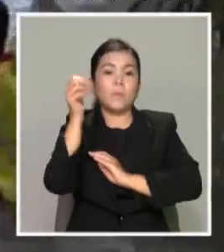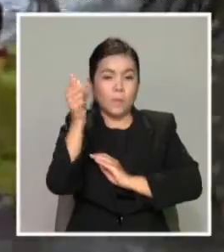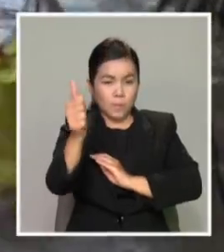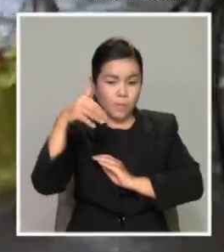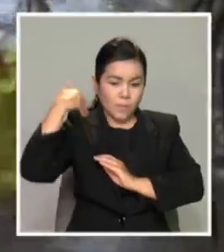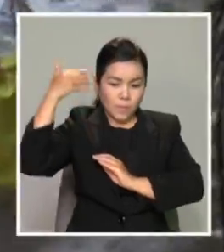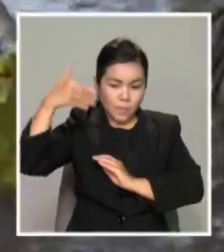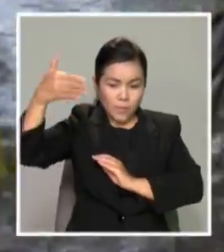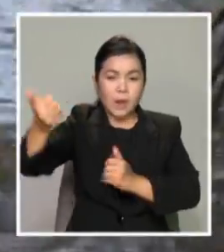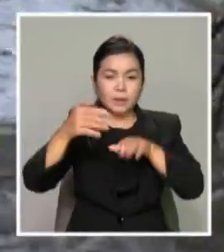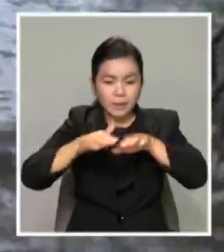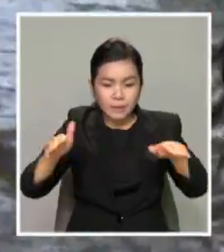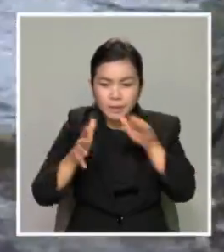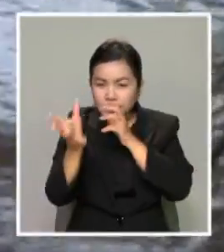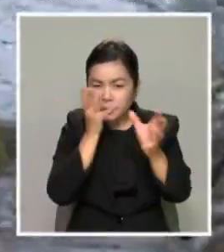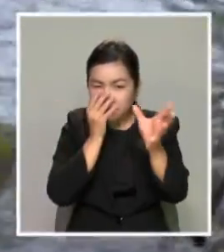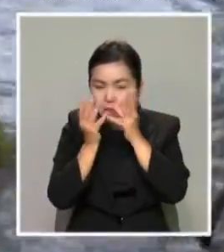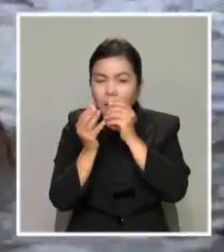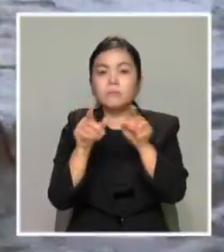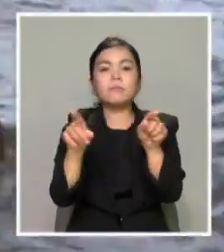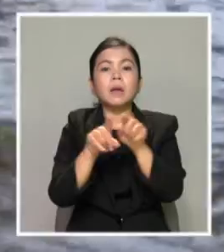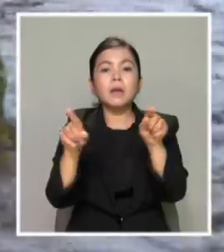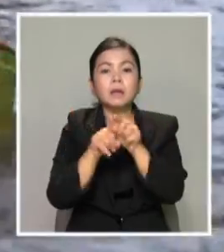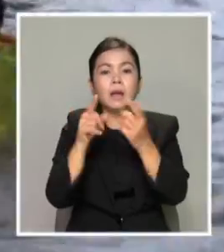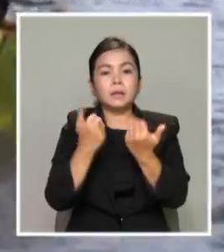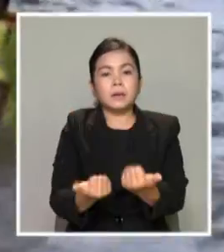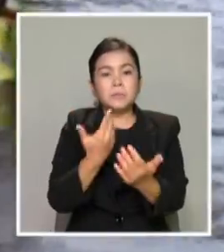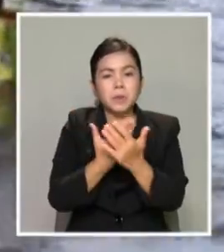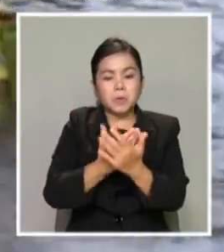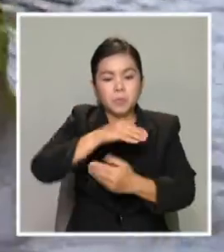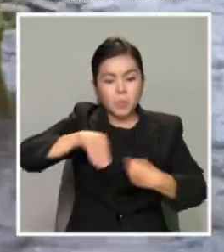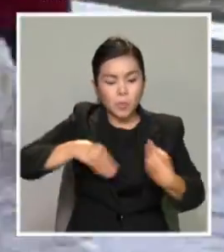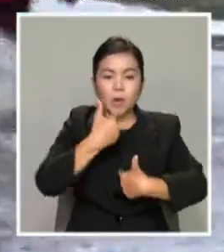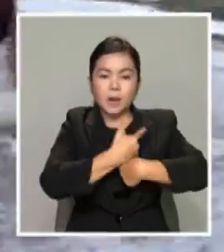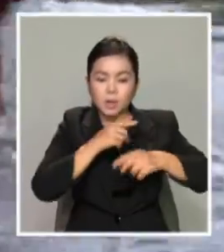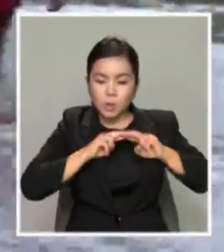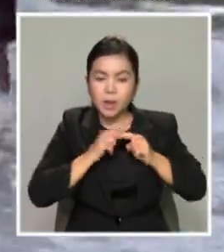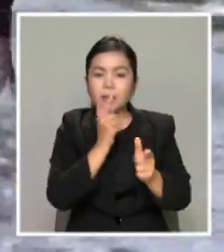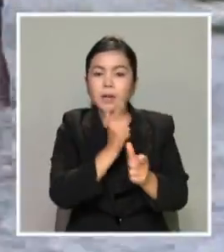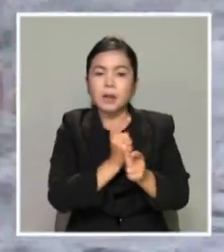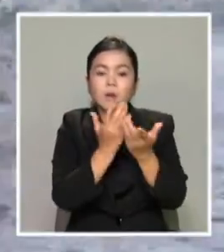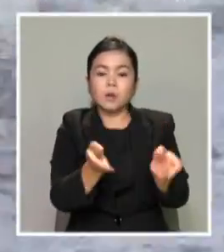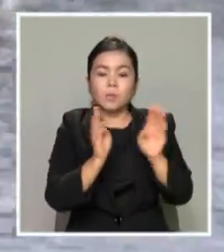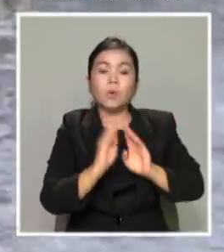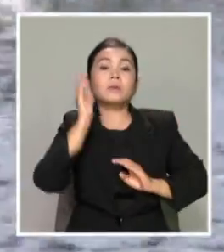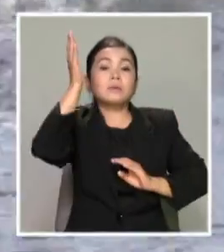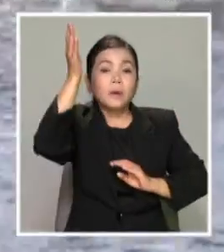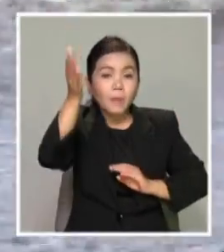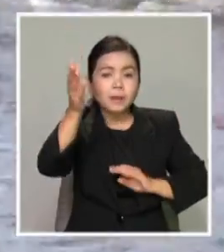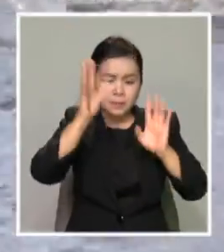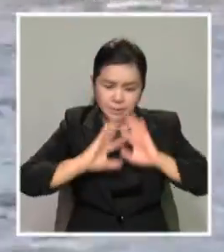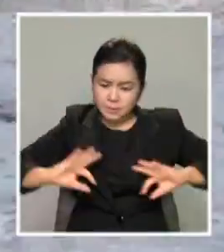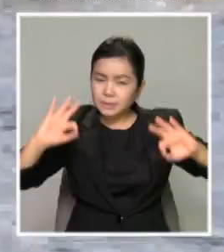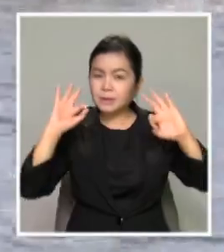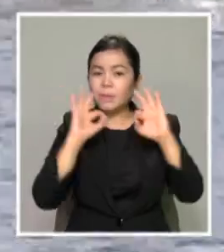าวชนจะสืบทอดหาเลี้ยงชีพส่งตัวเองเรียนเลี้ยงครอบครัวต่อไปในอนาคตจึงจะเป็นการ